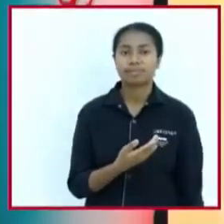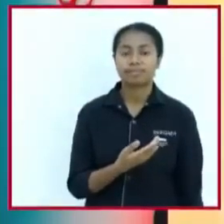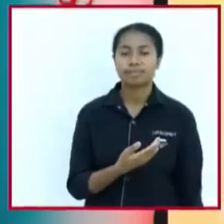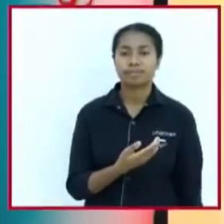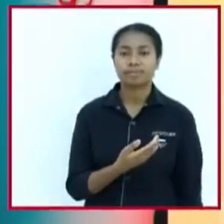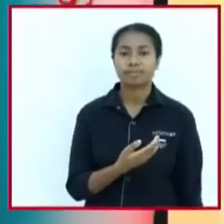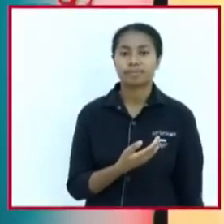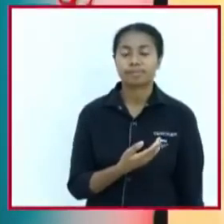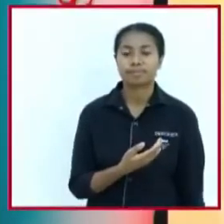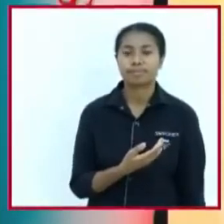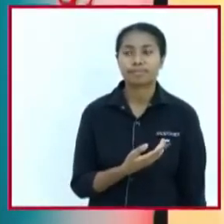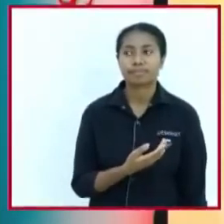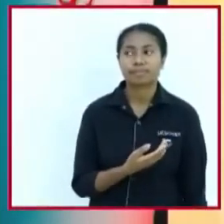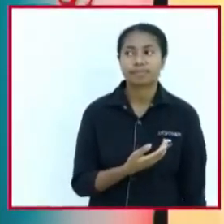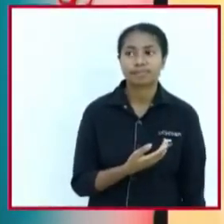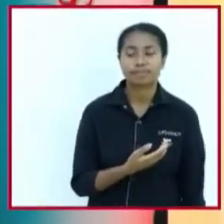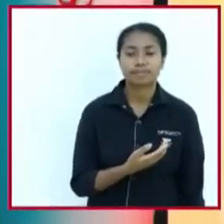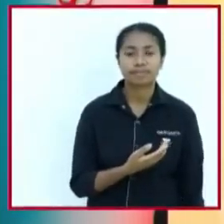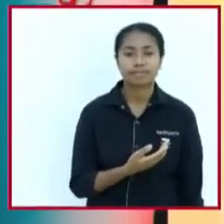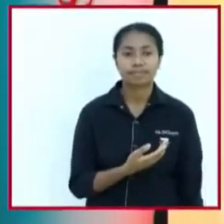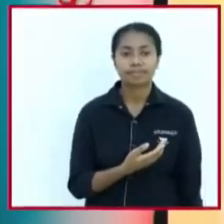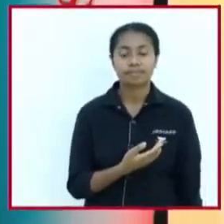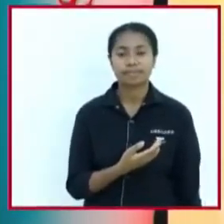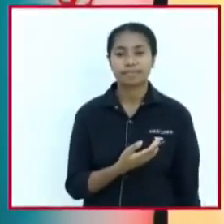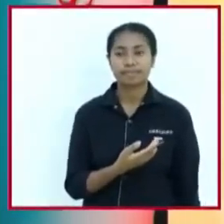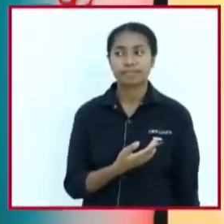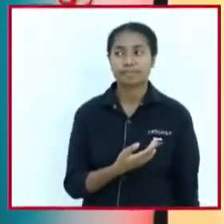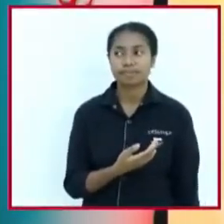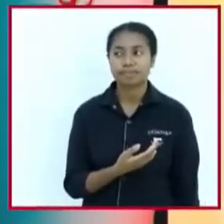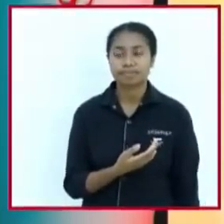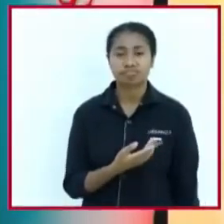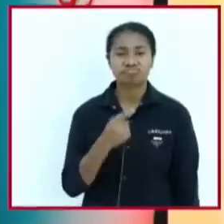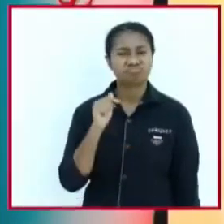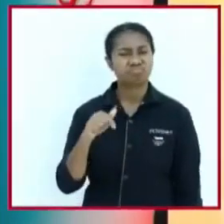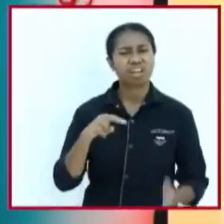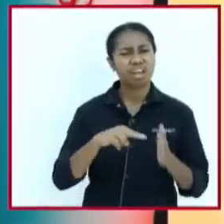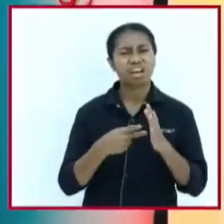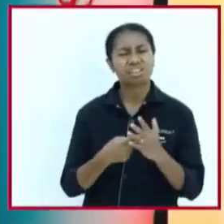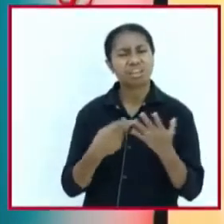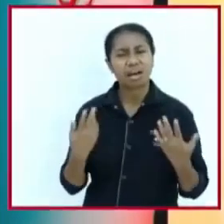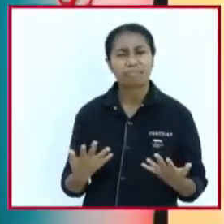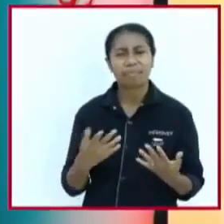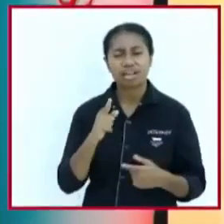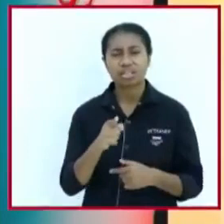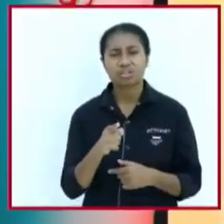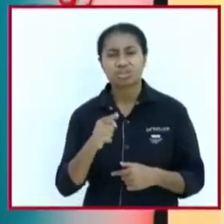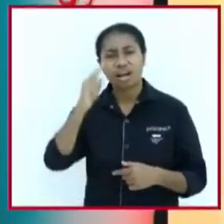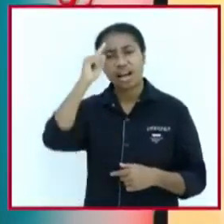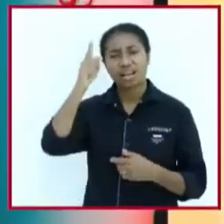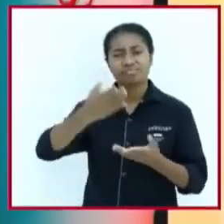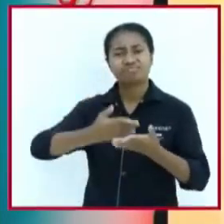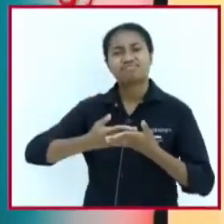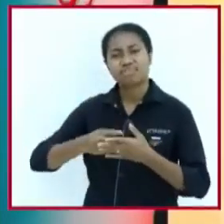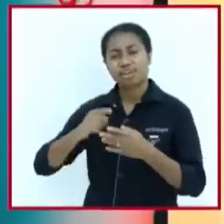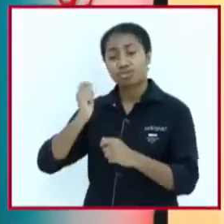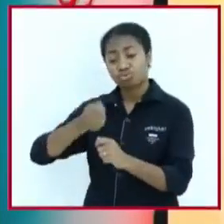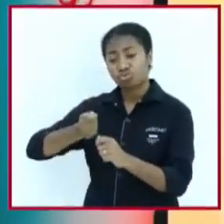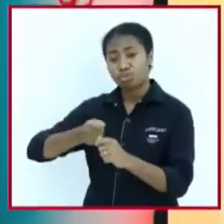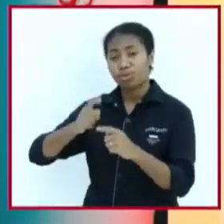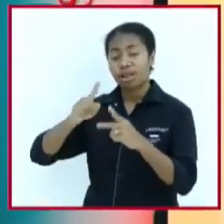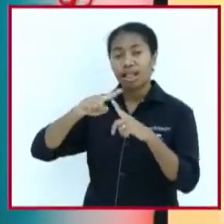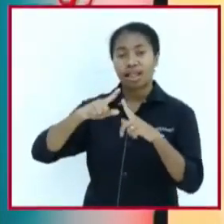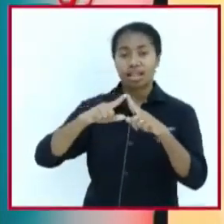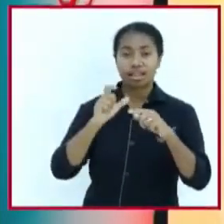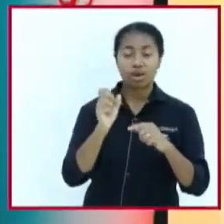tambah Sebab mereka dipercayakan firman Allah maksudnya Apa maksudnya adalah Allah berikan hukum Taurat firman Allah